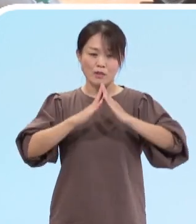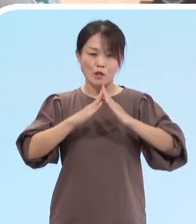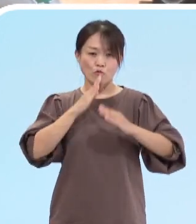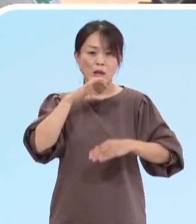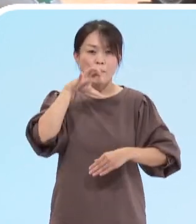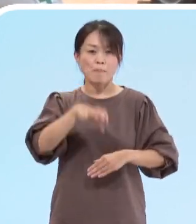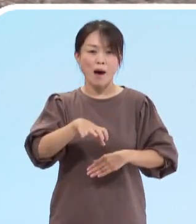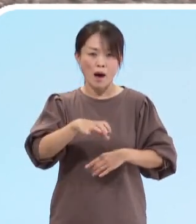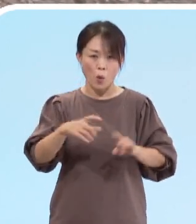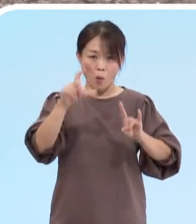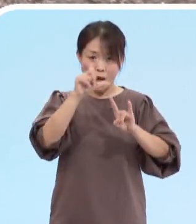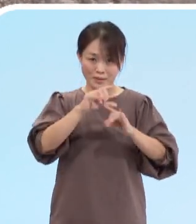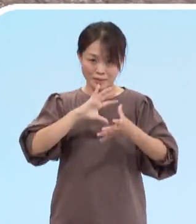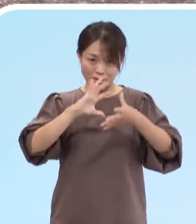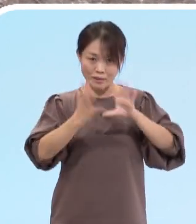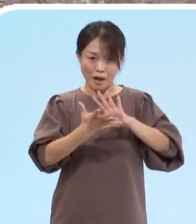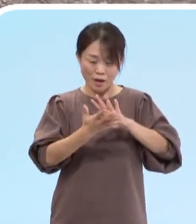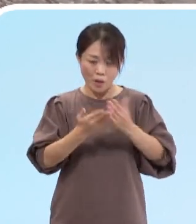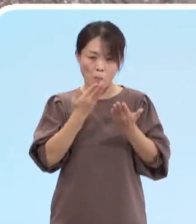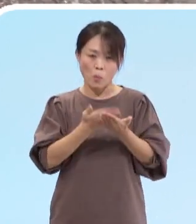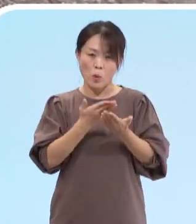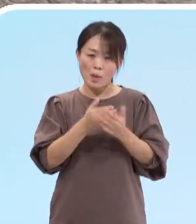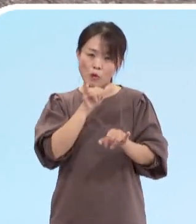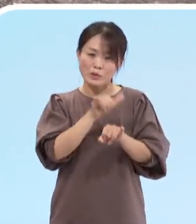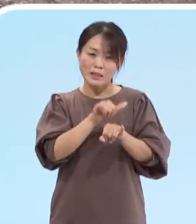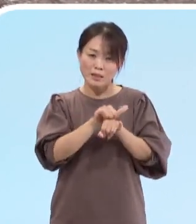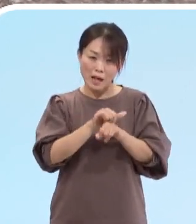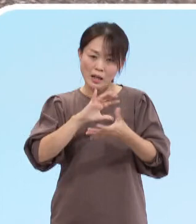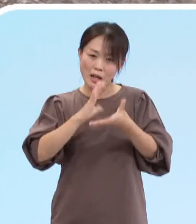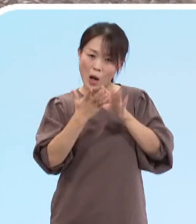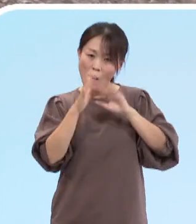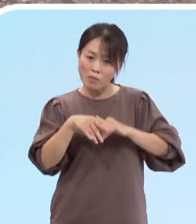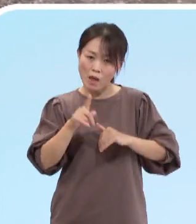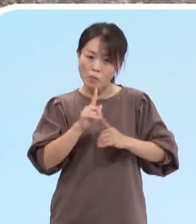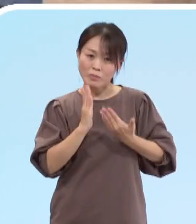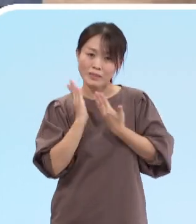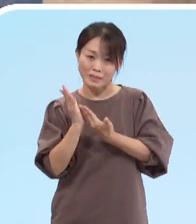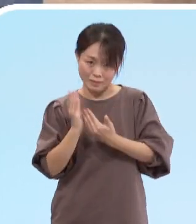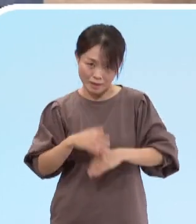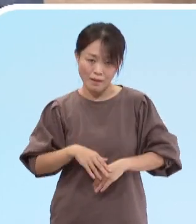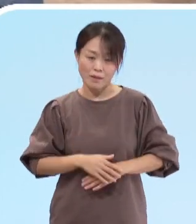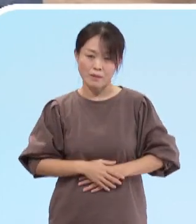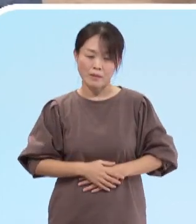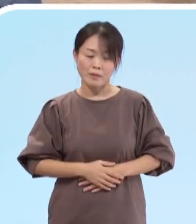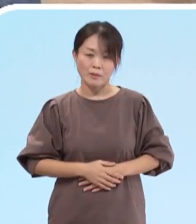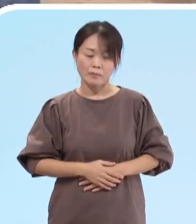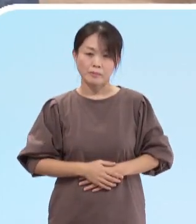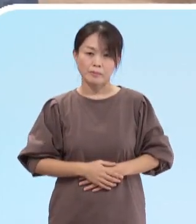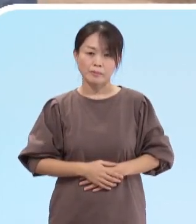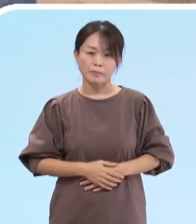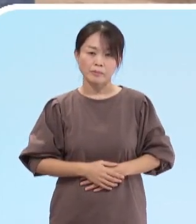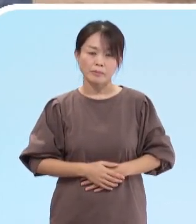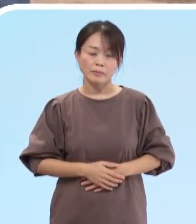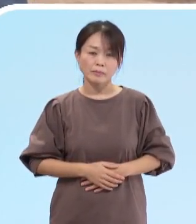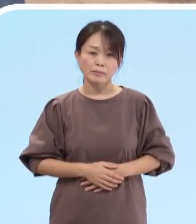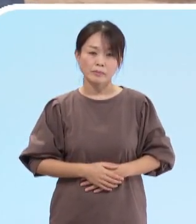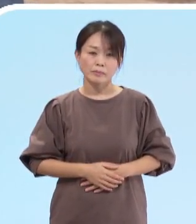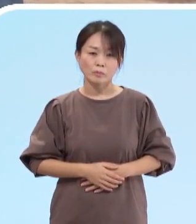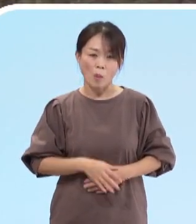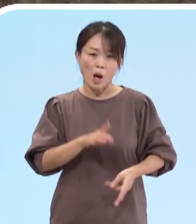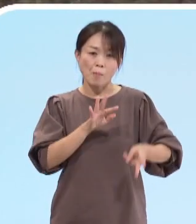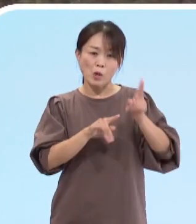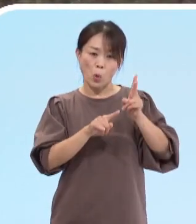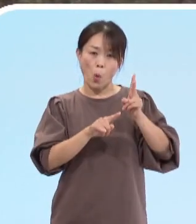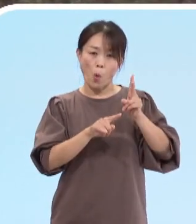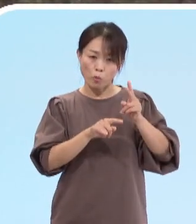建設現場の ICT 化によって求められる人材がどう変わってきているかをお聞きしました。 今こんなになってるんです